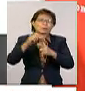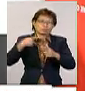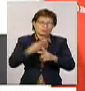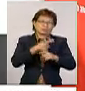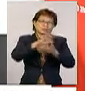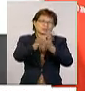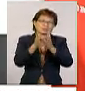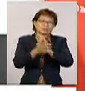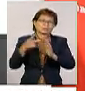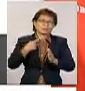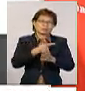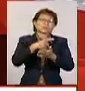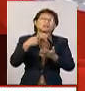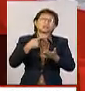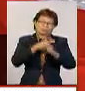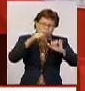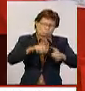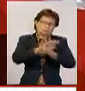kita jadi penganjur.